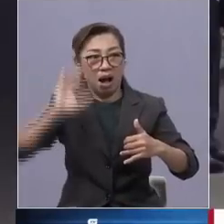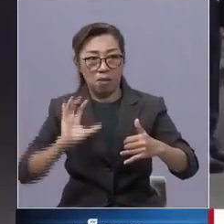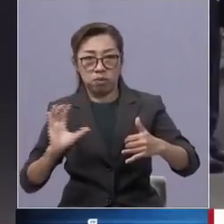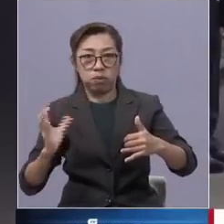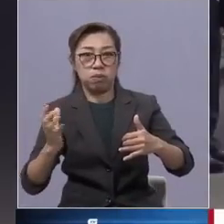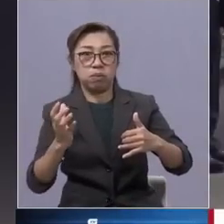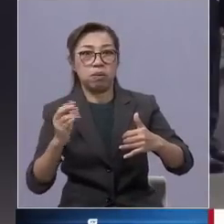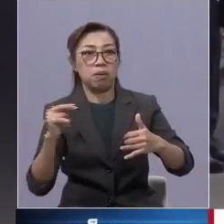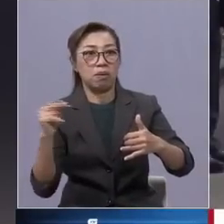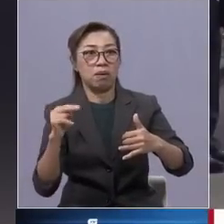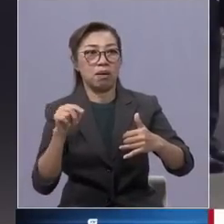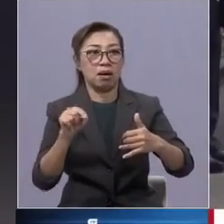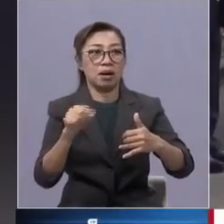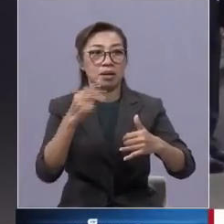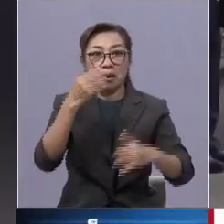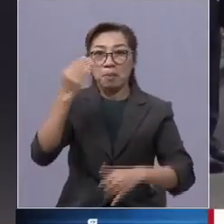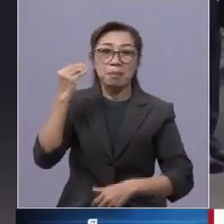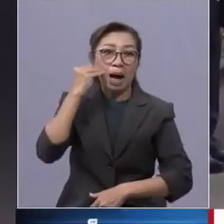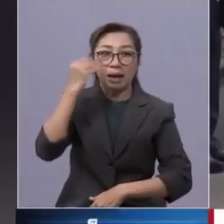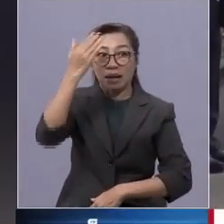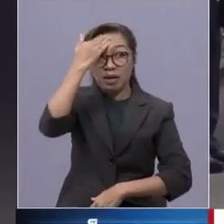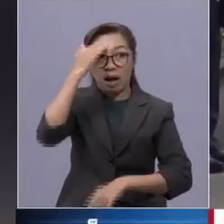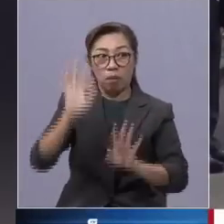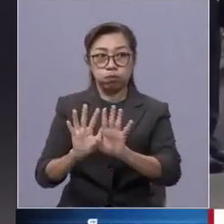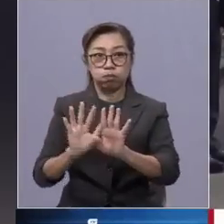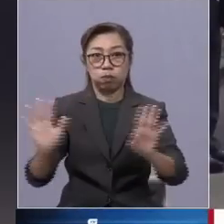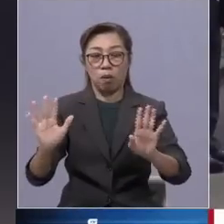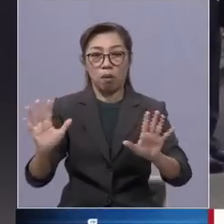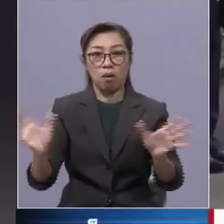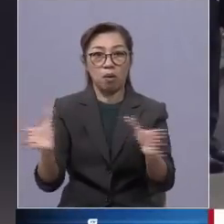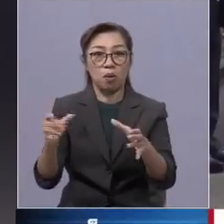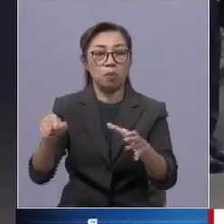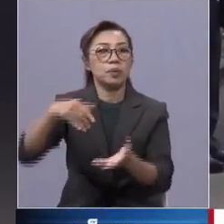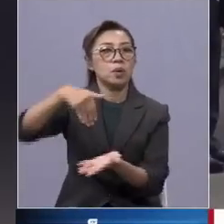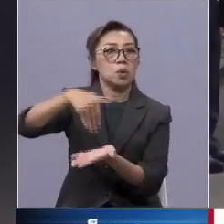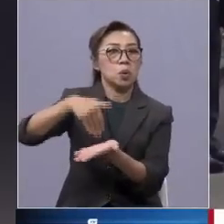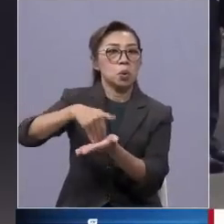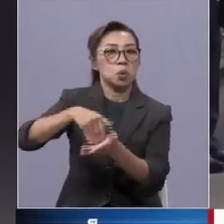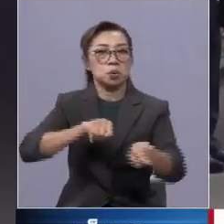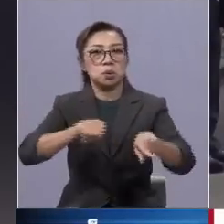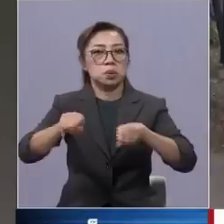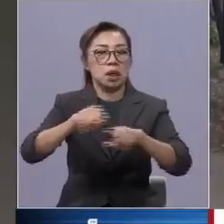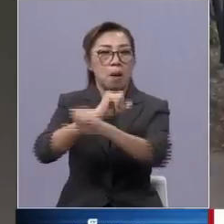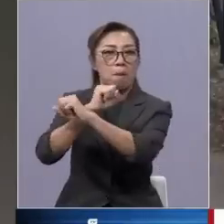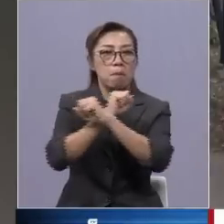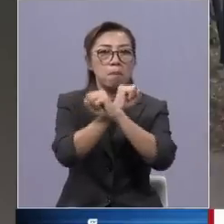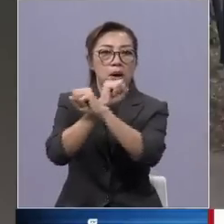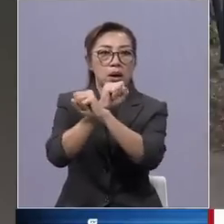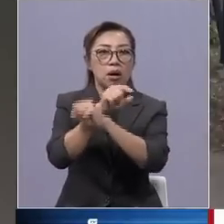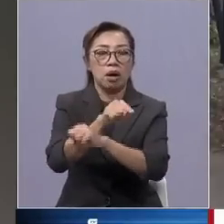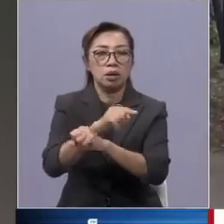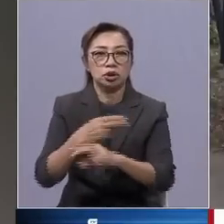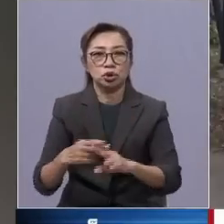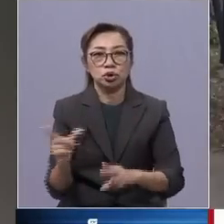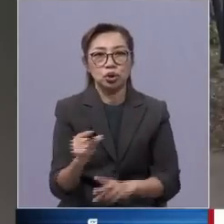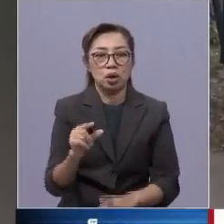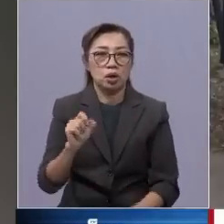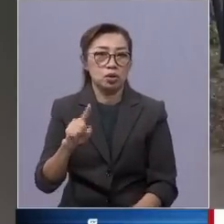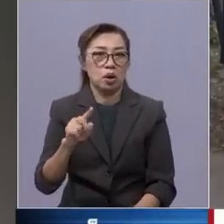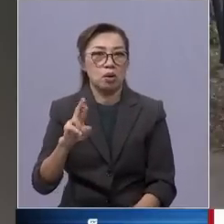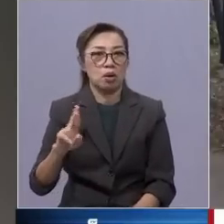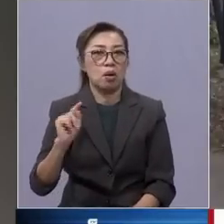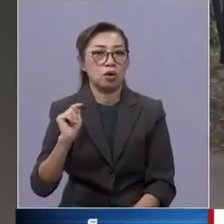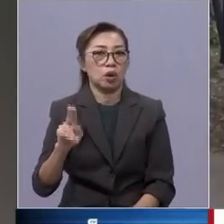ายล้อมเนี่ยนะนี่ๆๆ หน้าบ้านก็คือเป็นคณะของศูนย์บัญชาการรักษาความปลอดภัยหรือสรท.เมื่อว